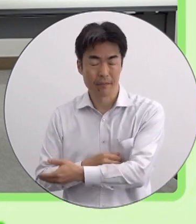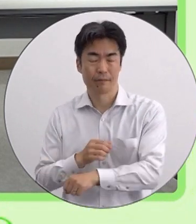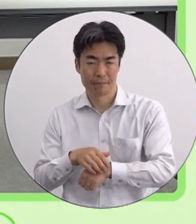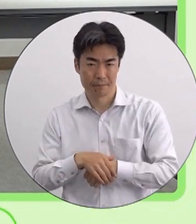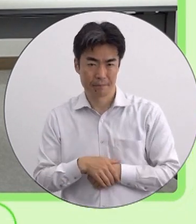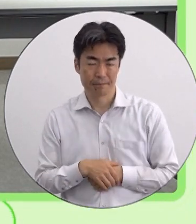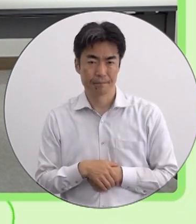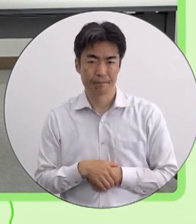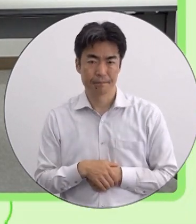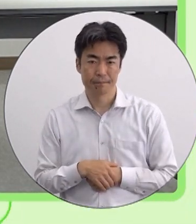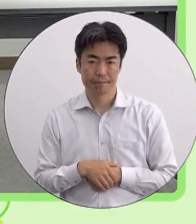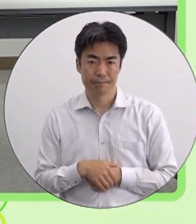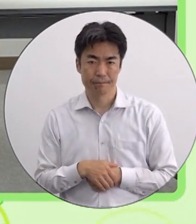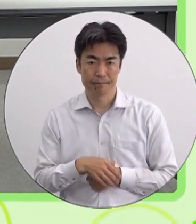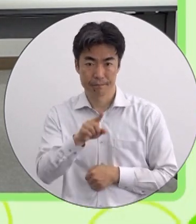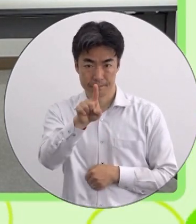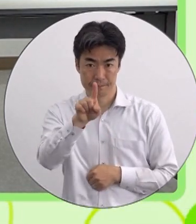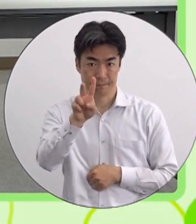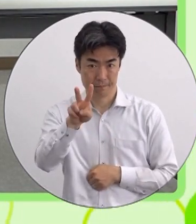開きます。